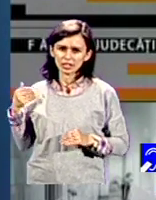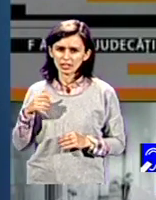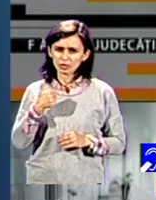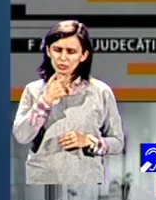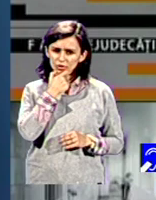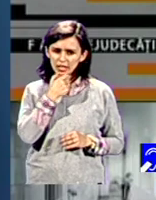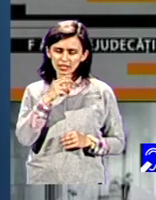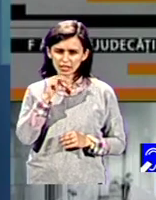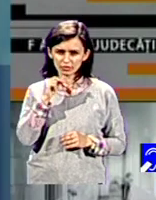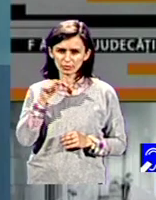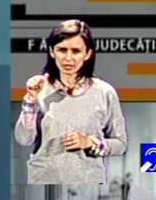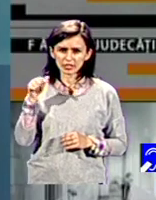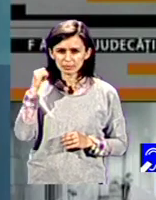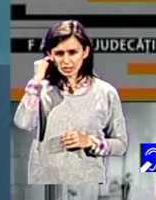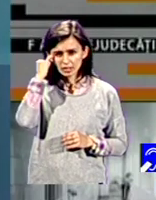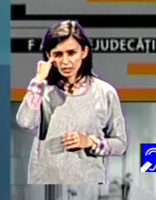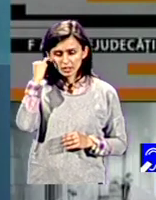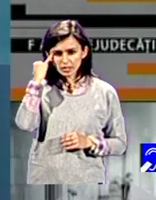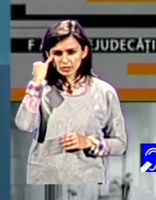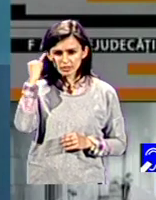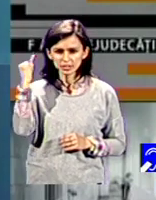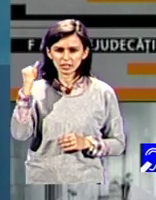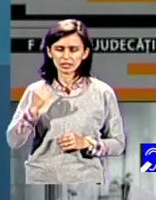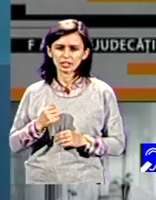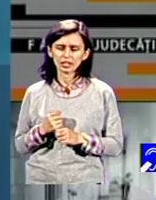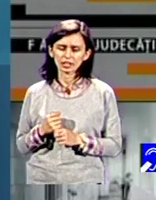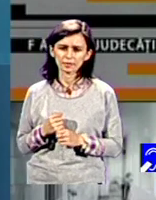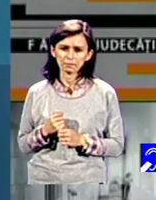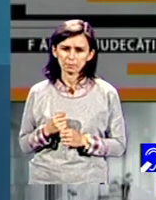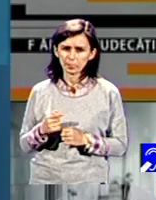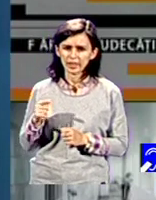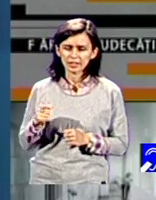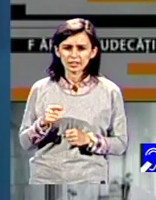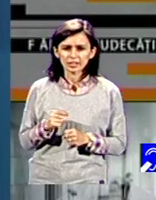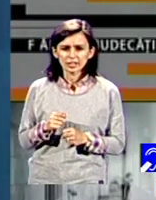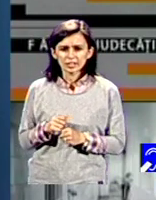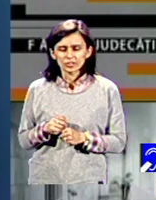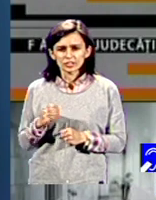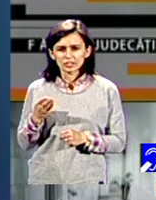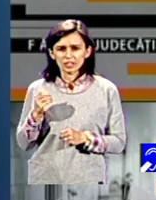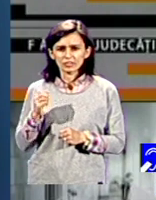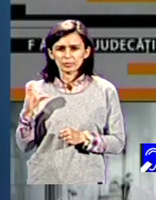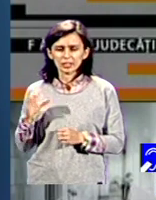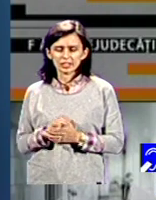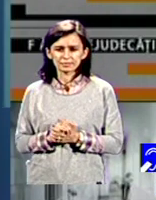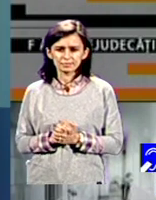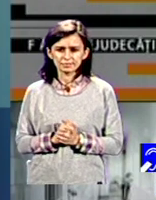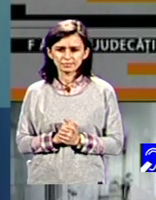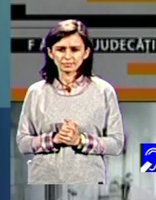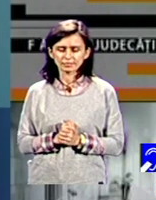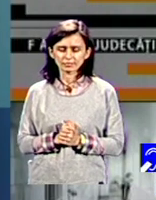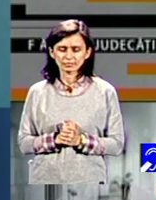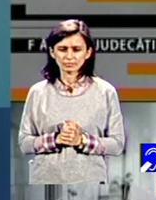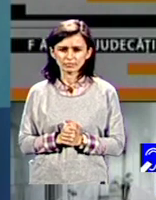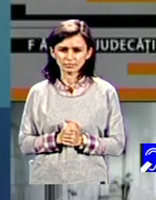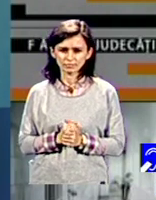de această idee atunci era la nivelul de ideea această unealtă se spune nu Sau ce sume această Dra era